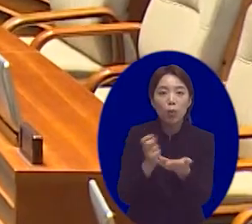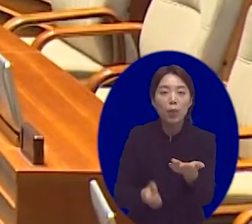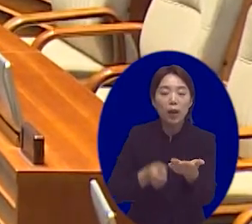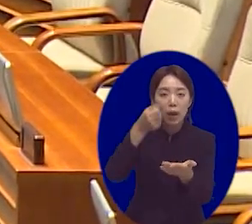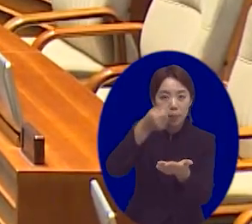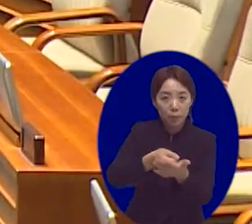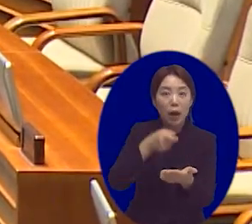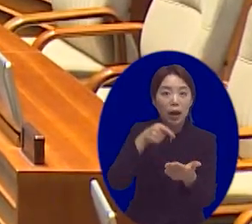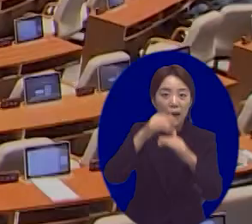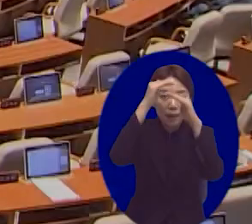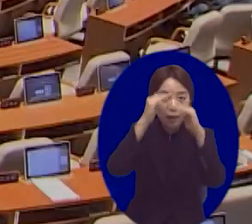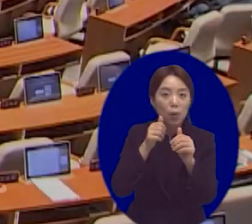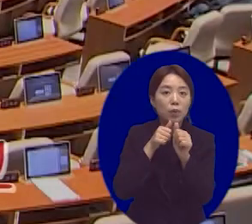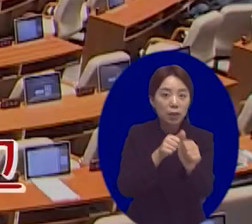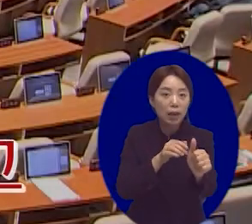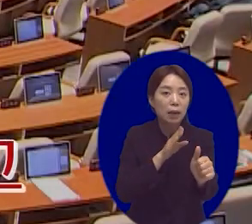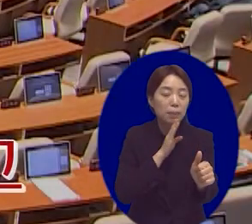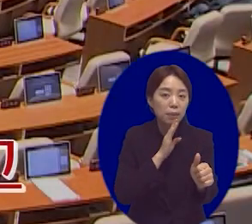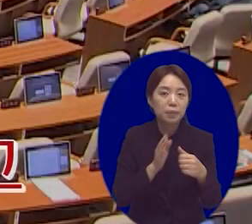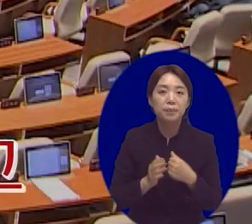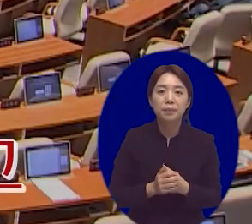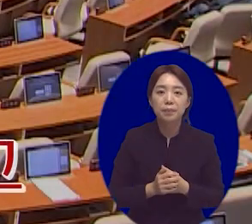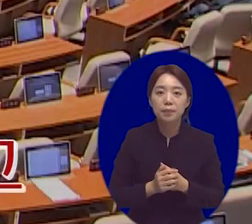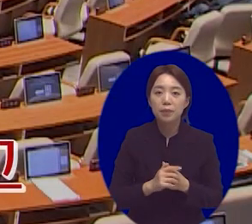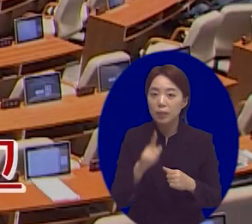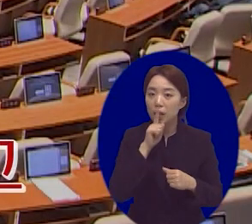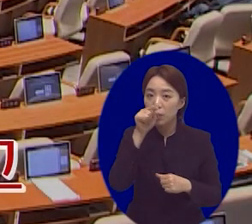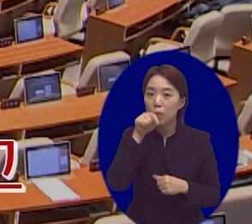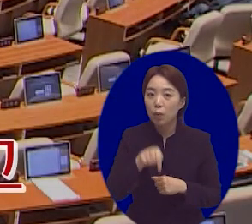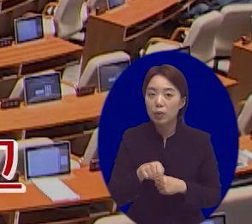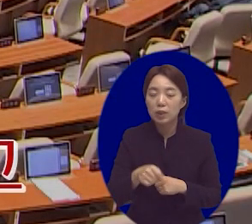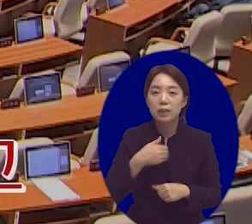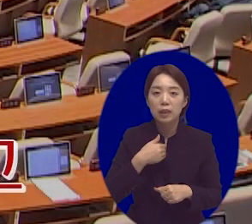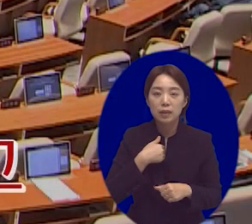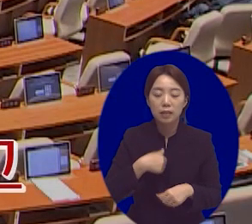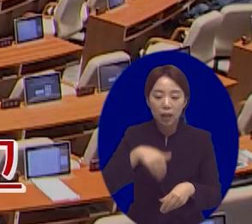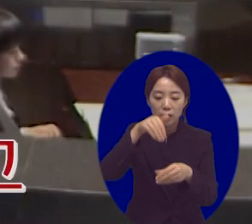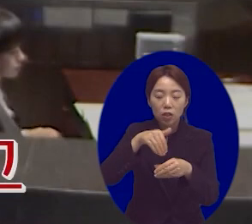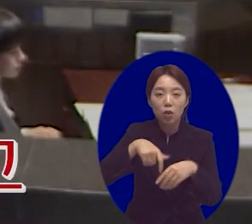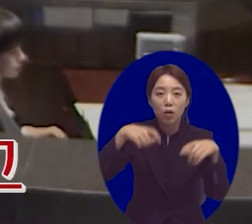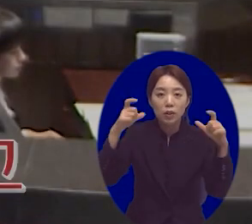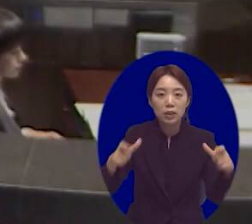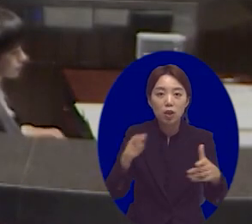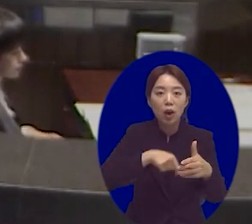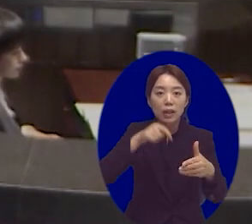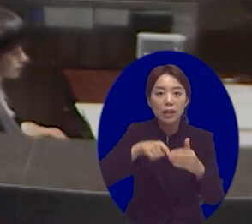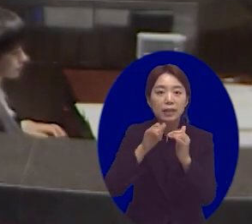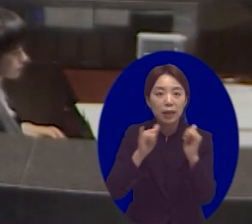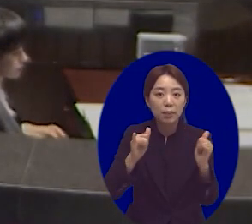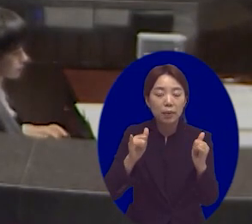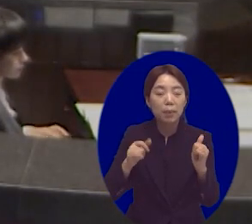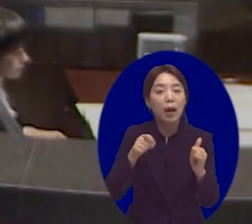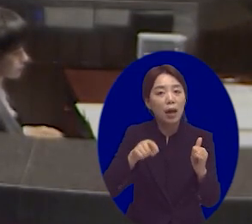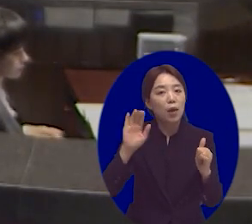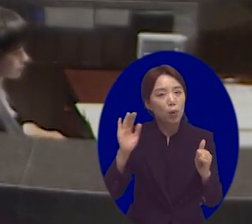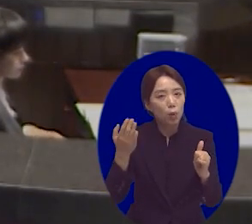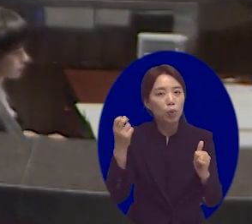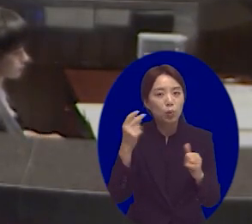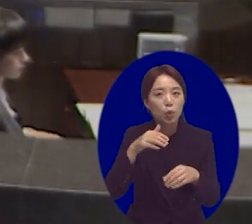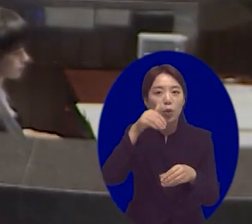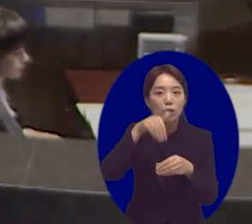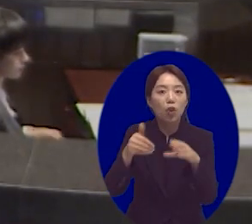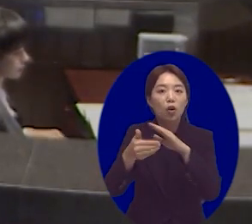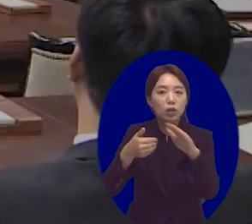해야 하는데요. 의정활동 보고는 자신의 선거구 안에 있는 유권자들에게만 해야 하고 선거일 전